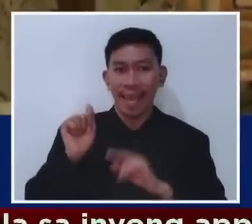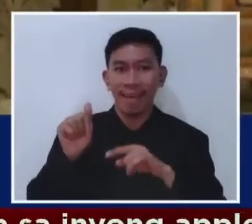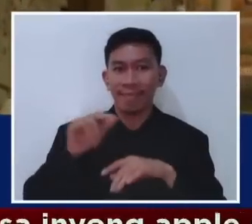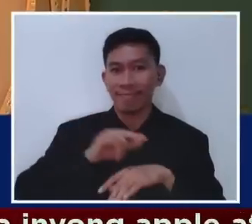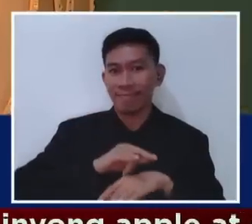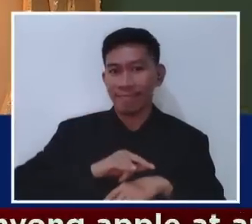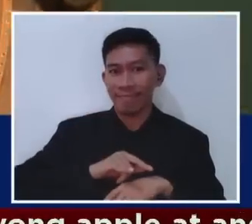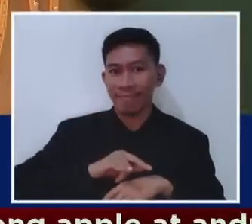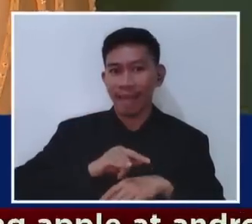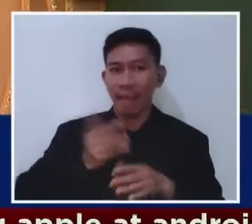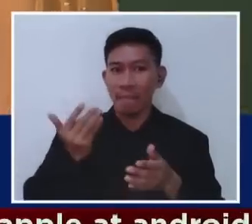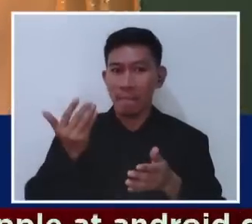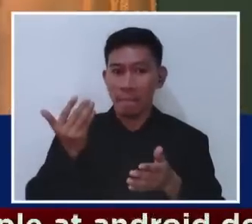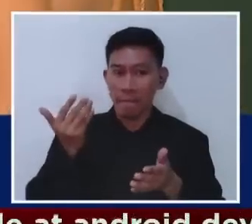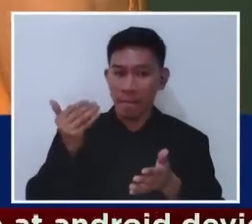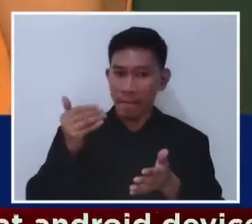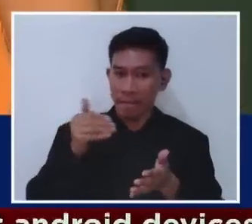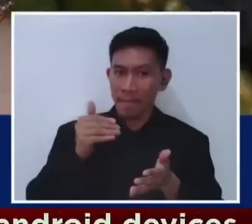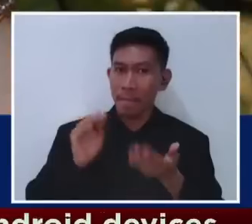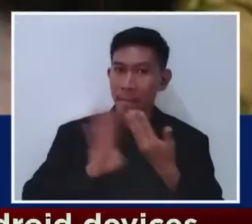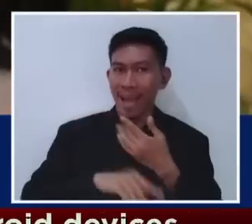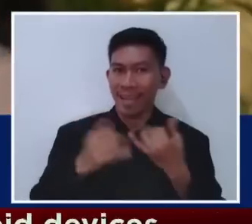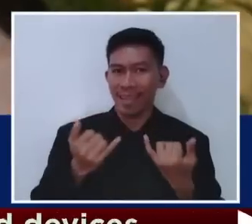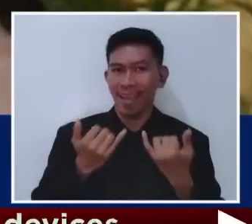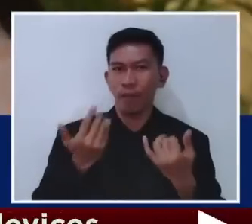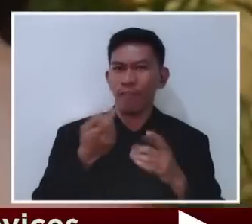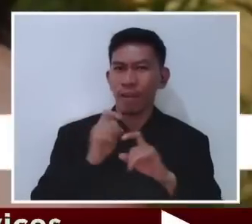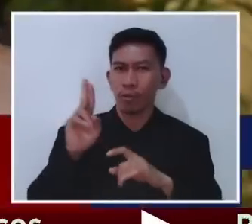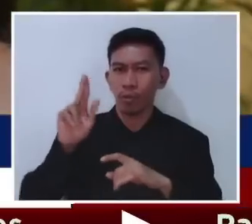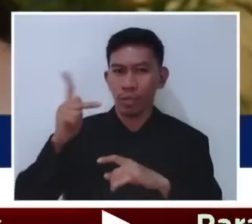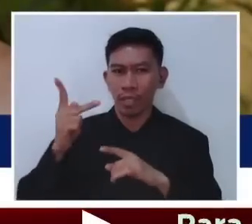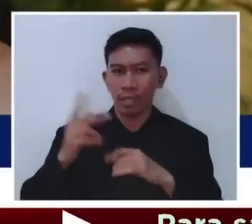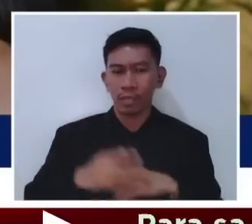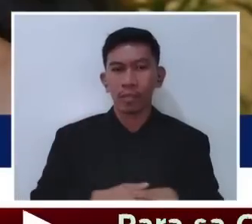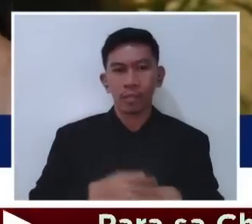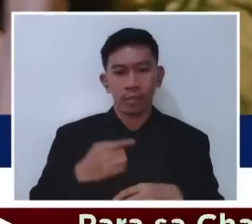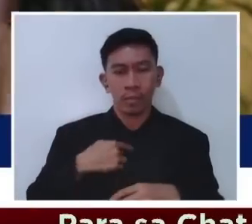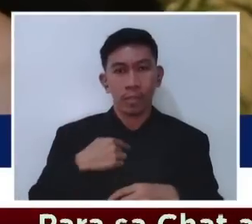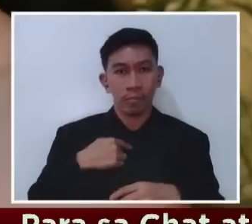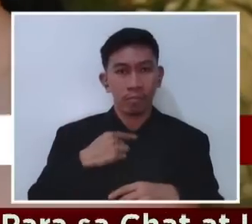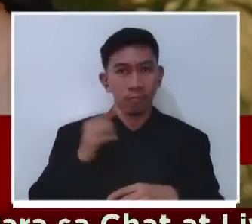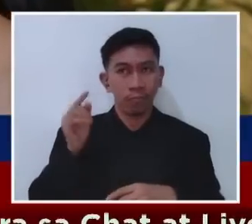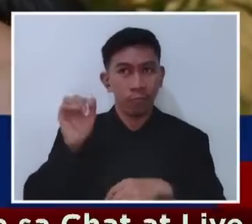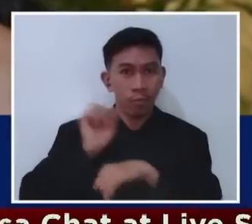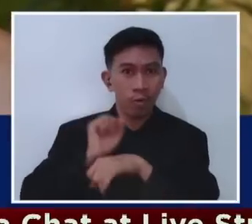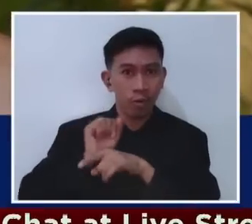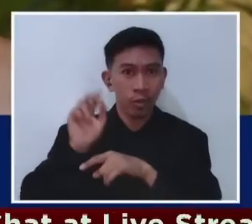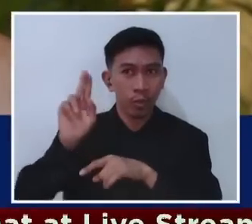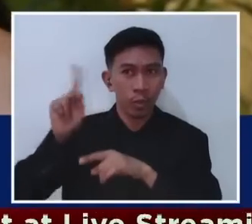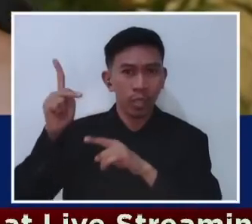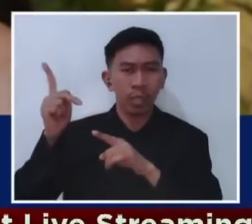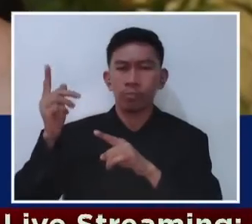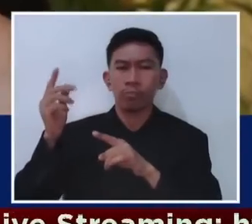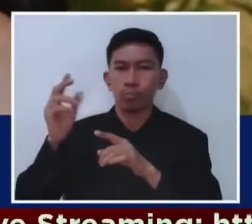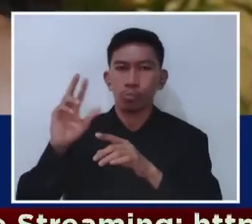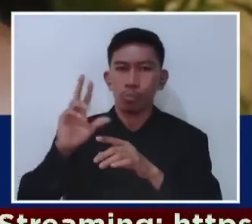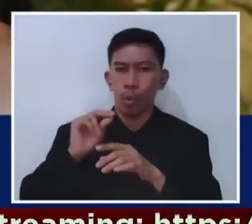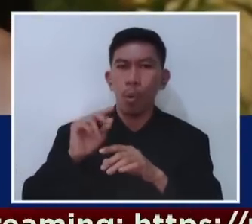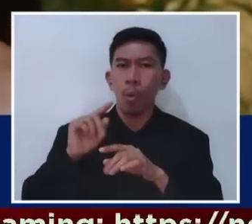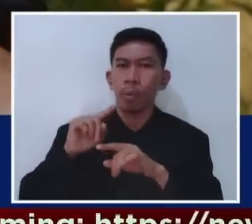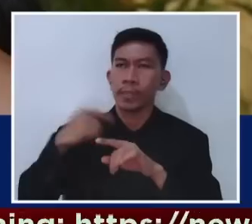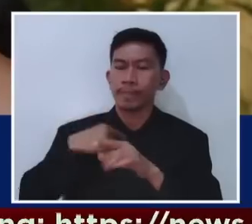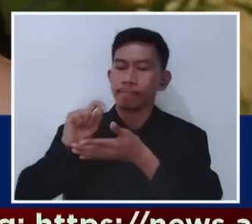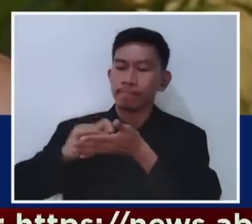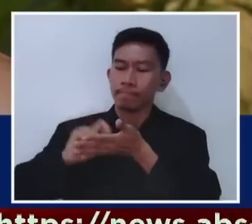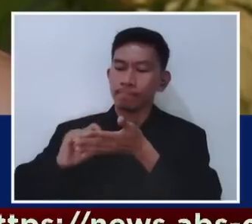kanyang projects dito kabilang ang ilang pelikula. I don't work in the UK, so what I do there, I write my scripts in the UK. So when I finish something, dinadala